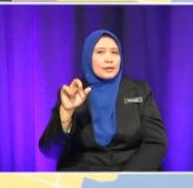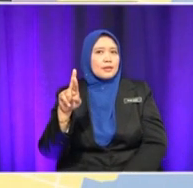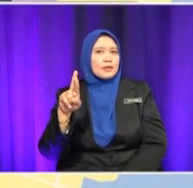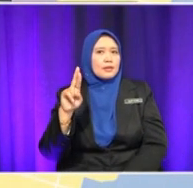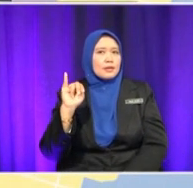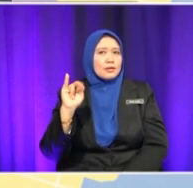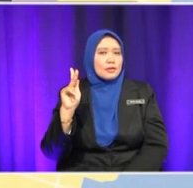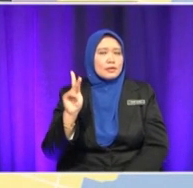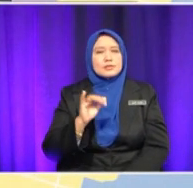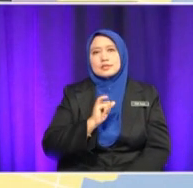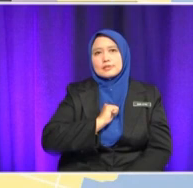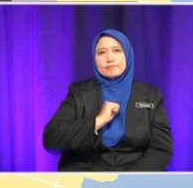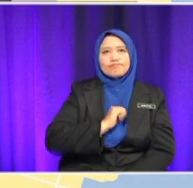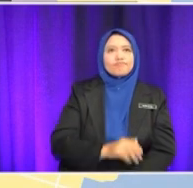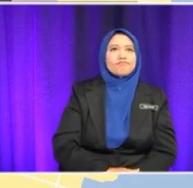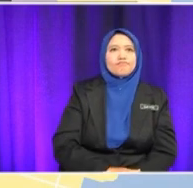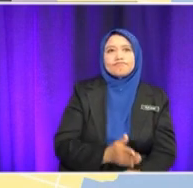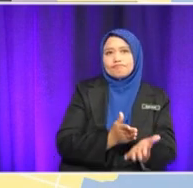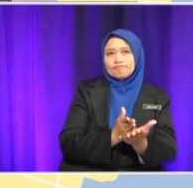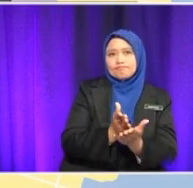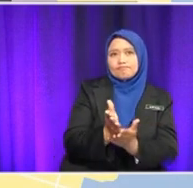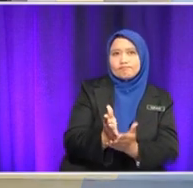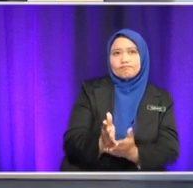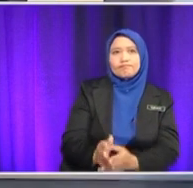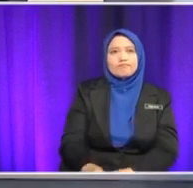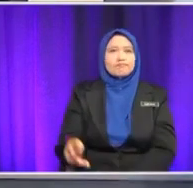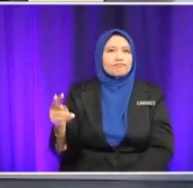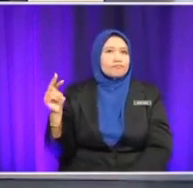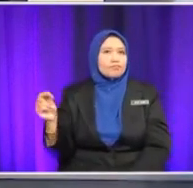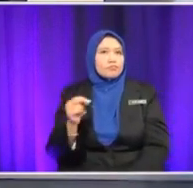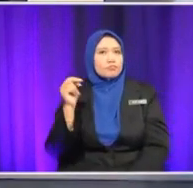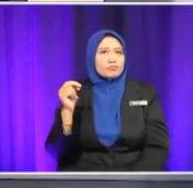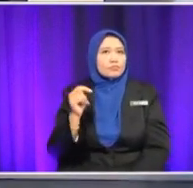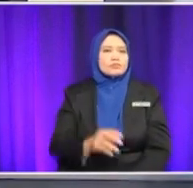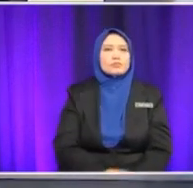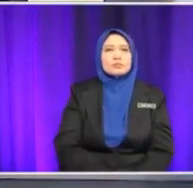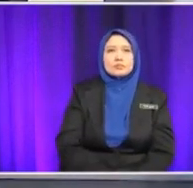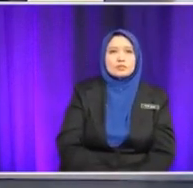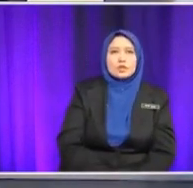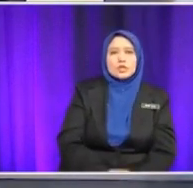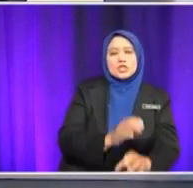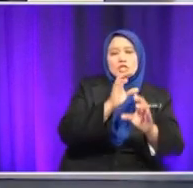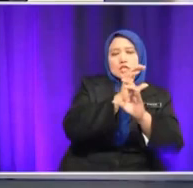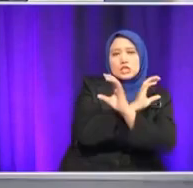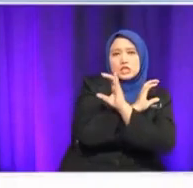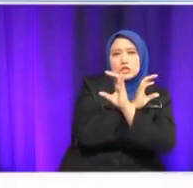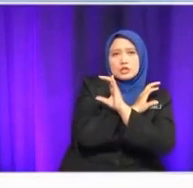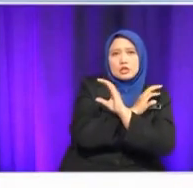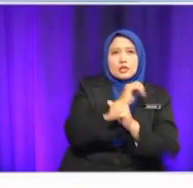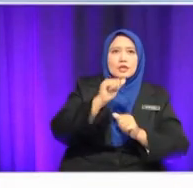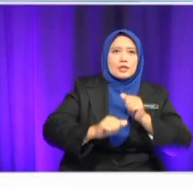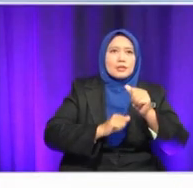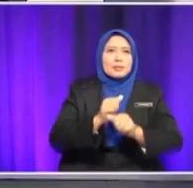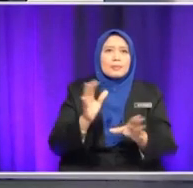seterusnya naturalis yaitu di sini masuk eh seseorang pencipta alam yang dapat mengenali dan